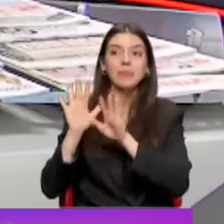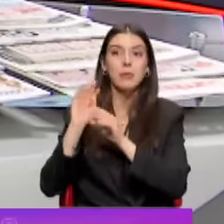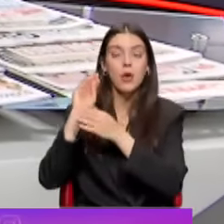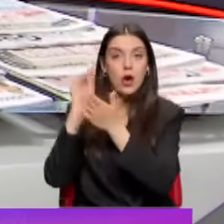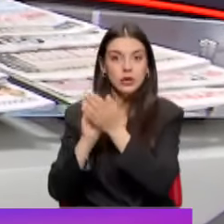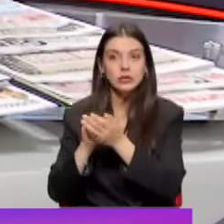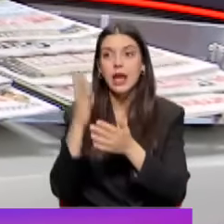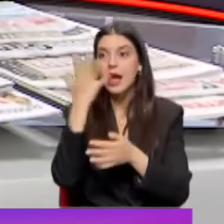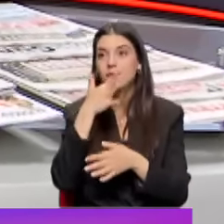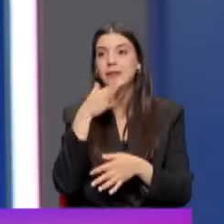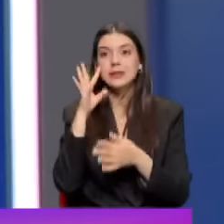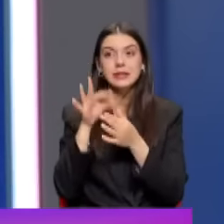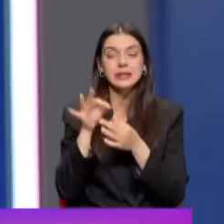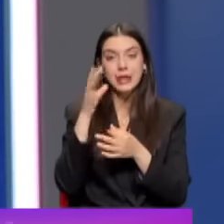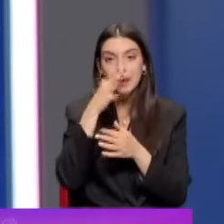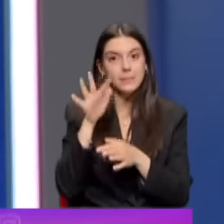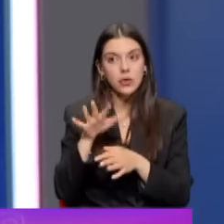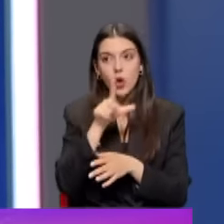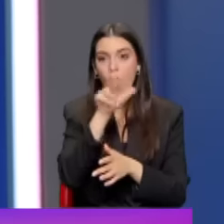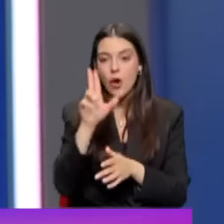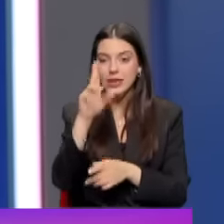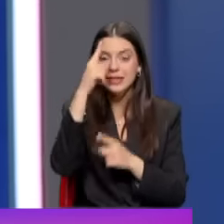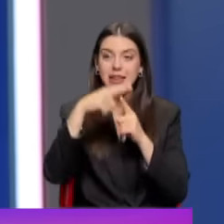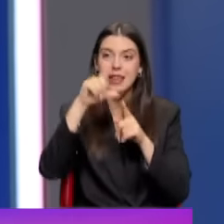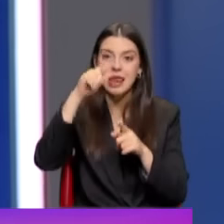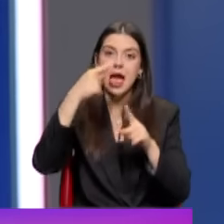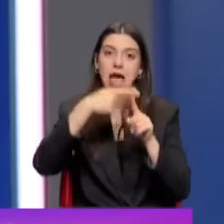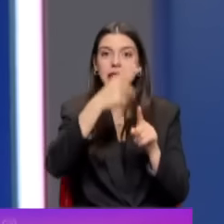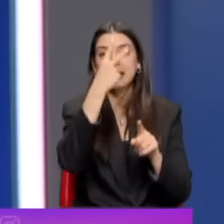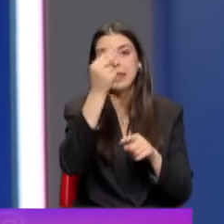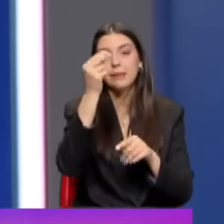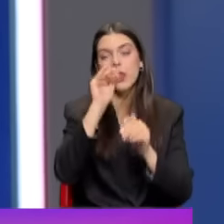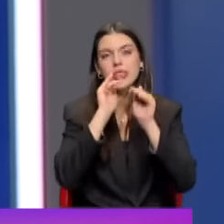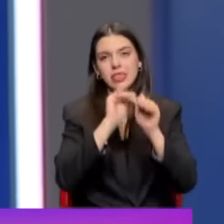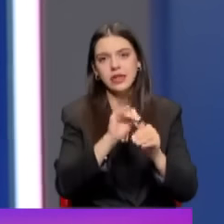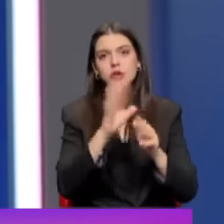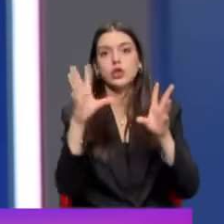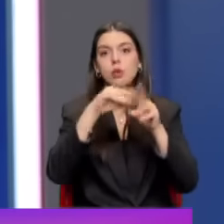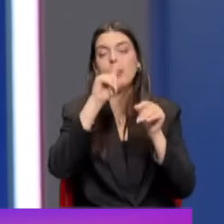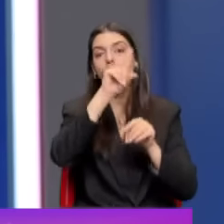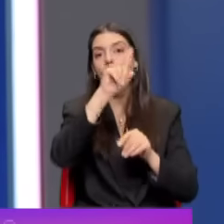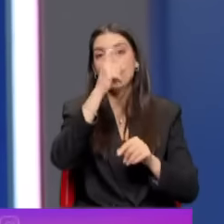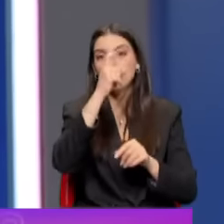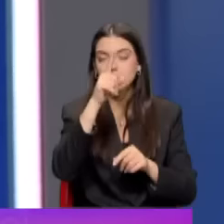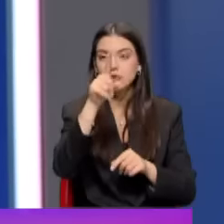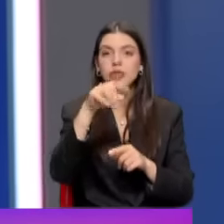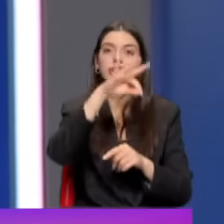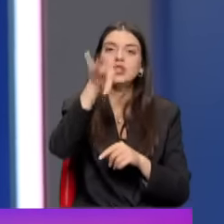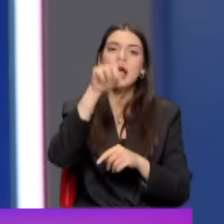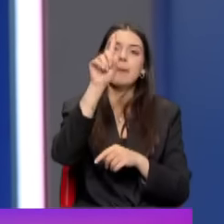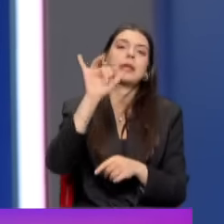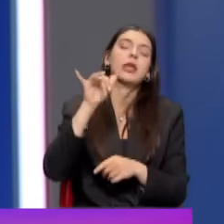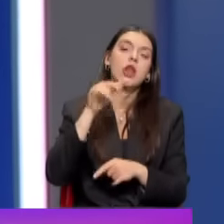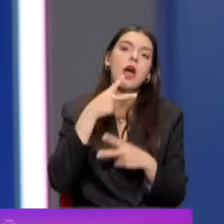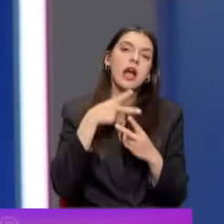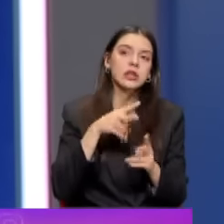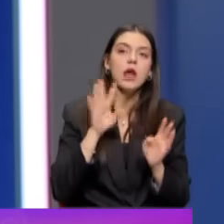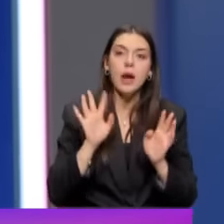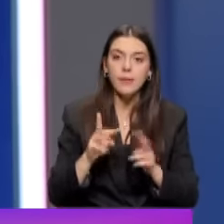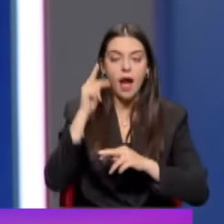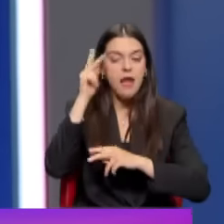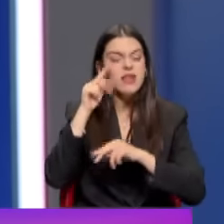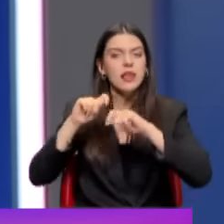Karadenizli fiyat açıklandı 17 lir ı 2 lira destekleme Toplam 19 lirayla bir çay fiyatı açıklandı Ama muazzam bir